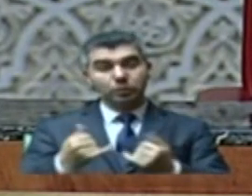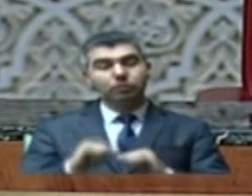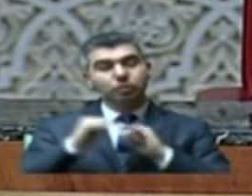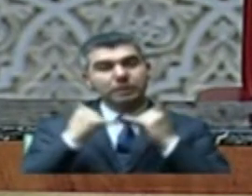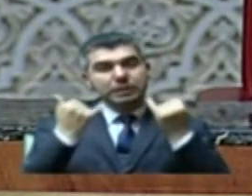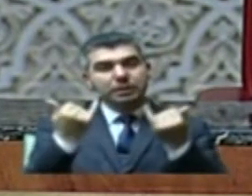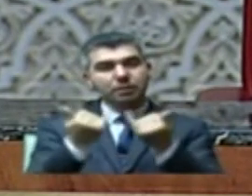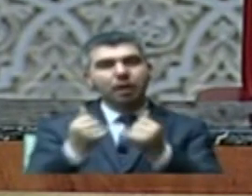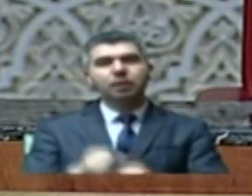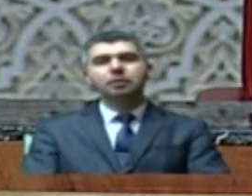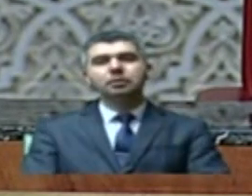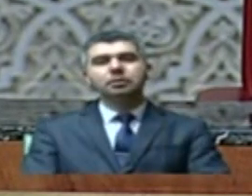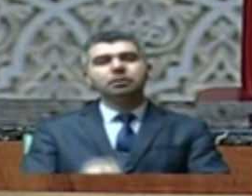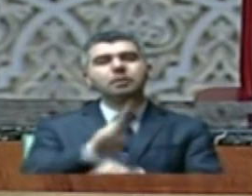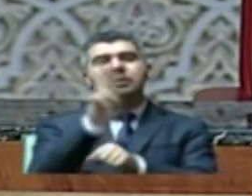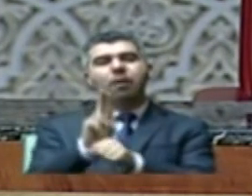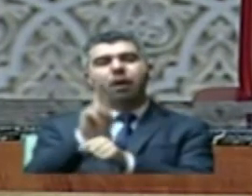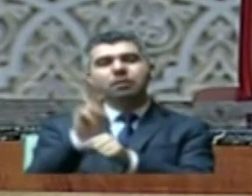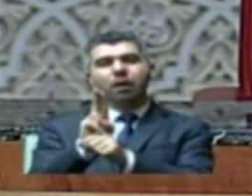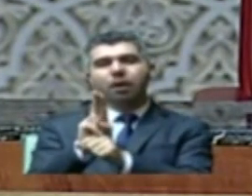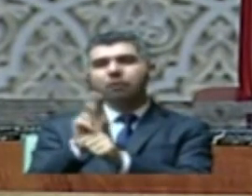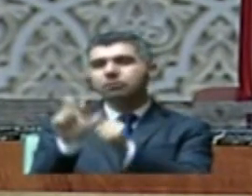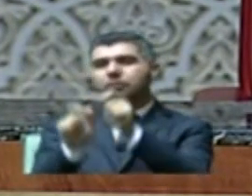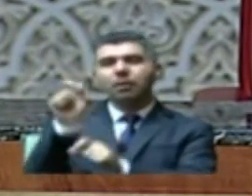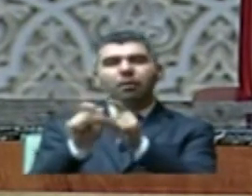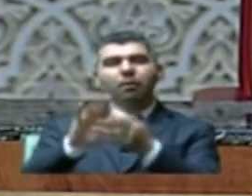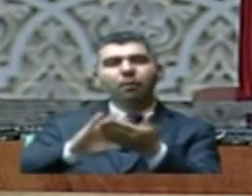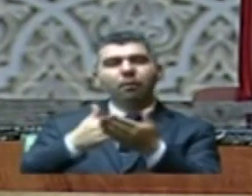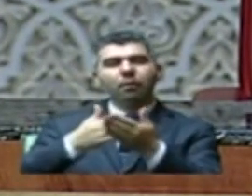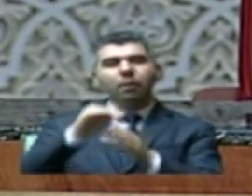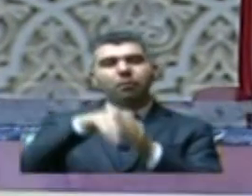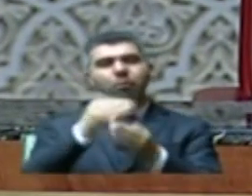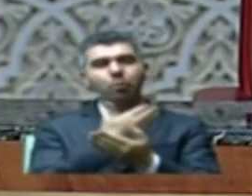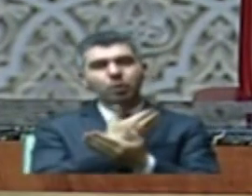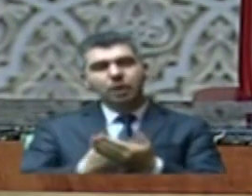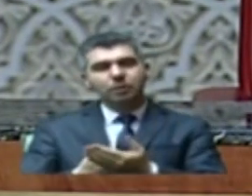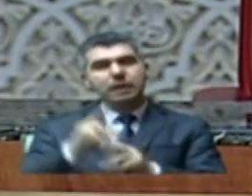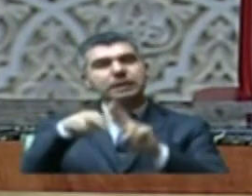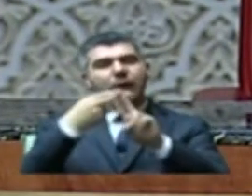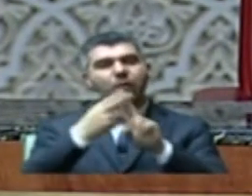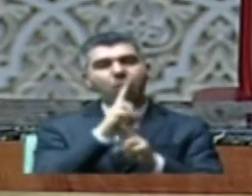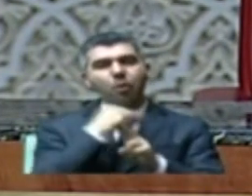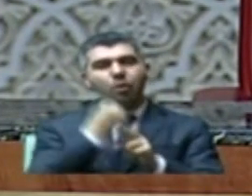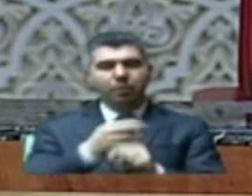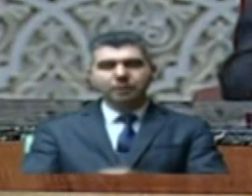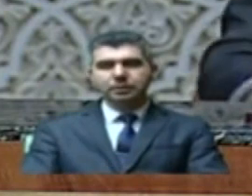هذه الجلسة لأسئلة السيدات والسادة المستشارين وأجوبة الحكومة عليها.